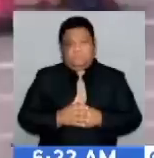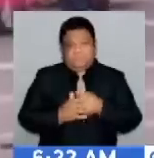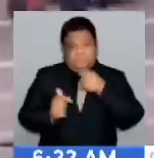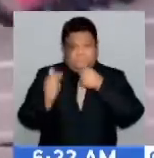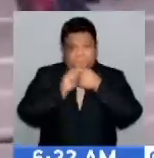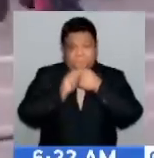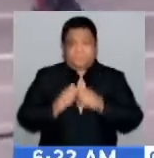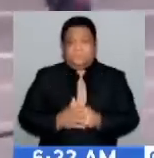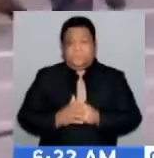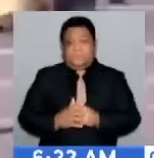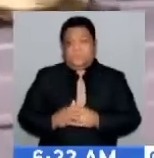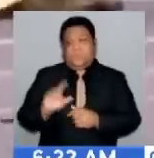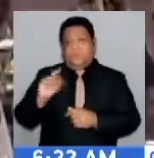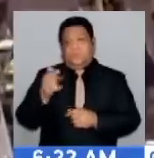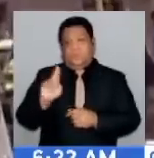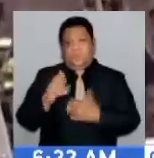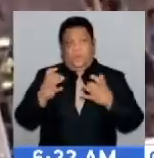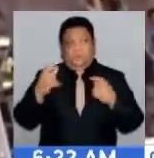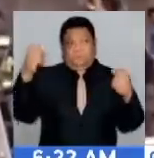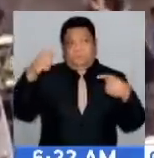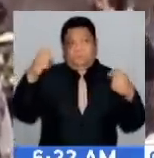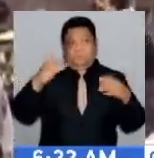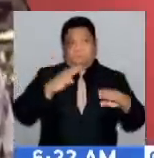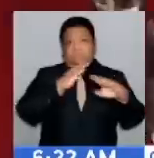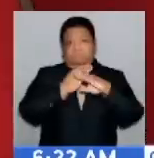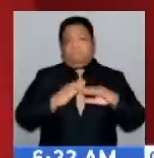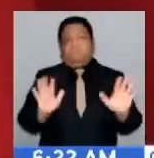ng signal shutdown o jamming sa Sinulog Grand Parade.